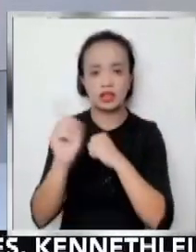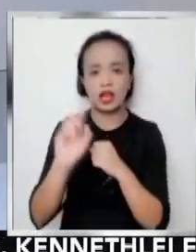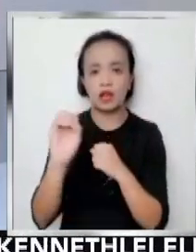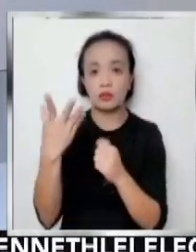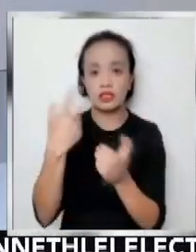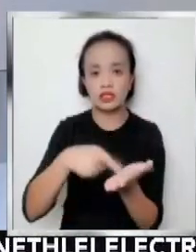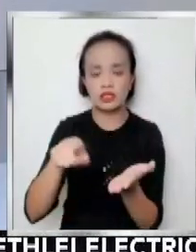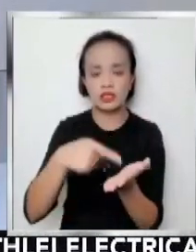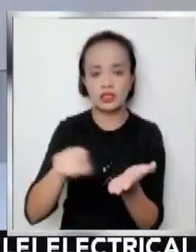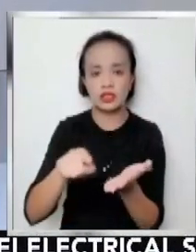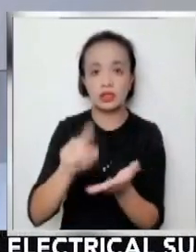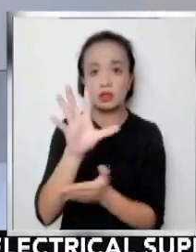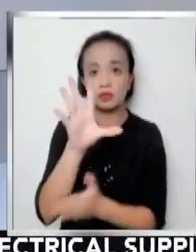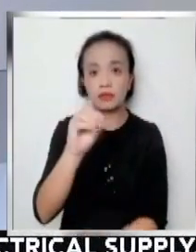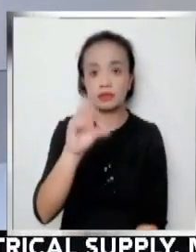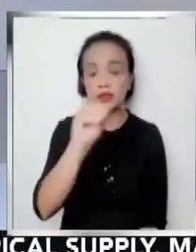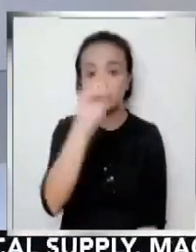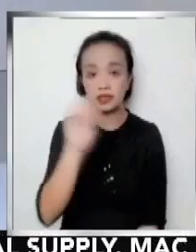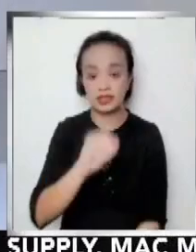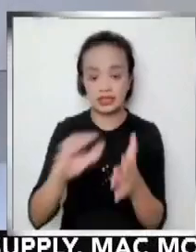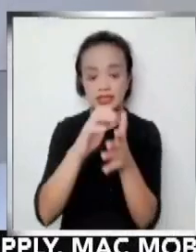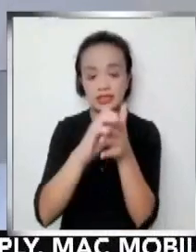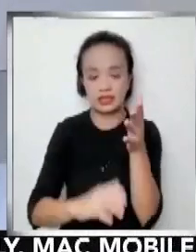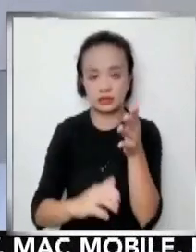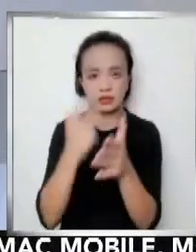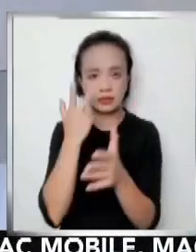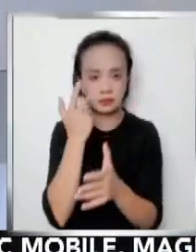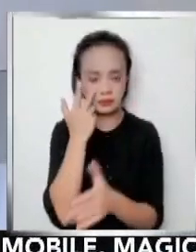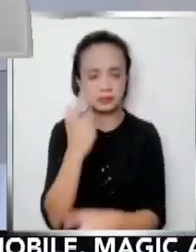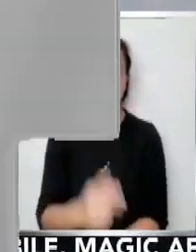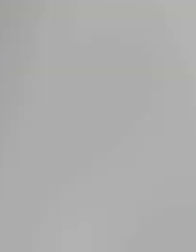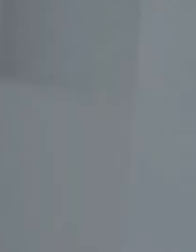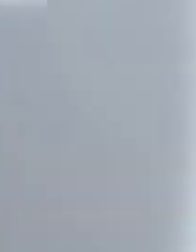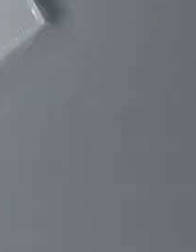ng 50% discount. Nakatutok si Dano Tingkungko.